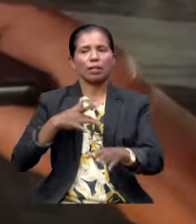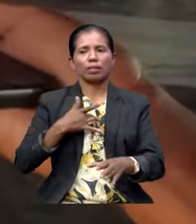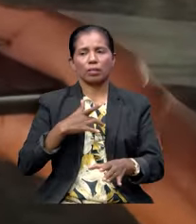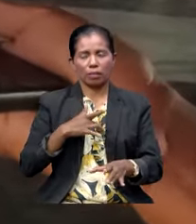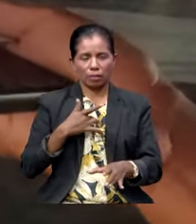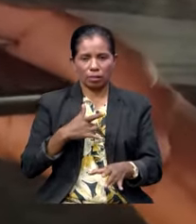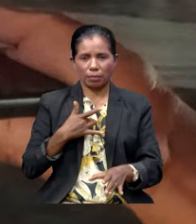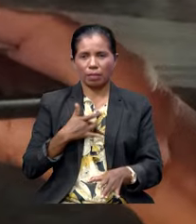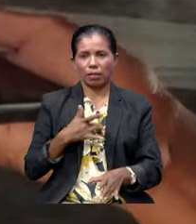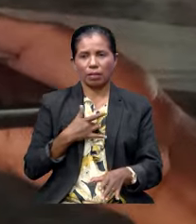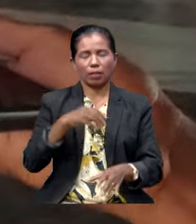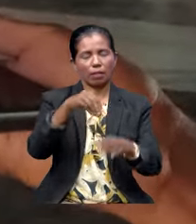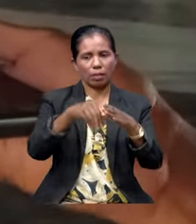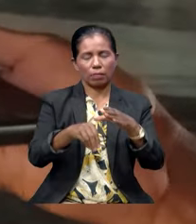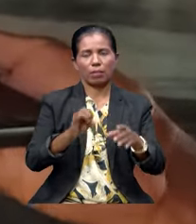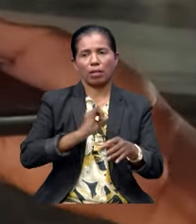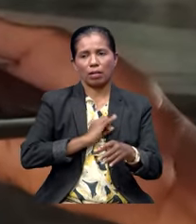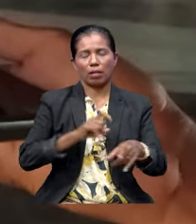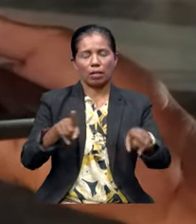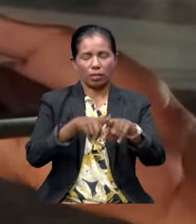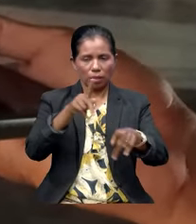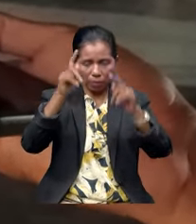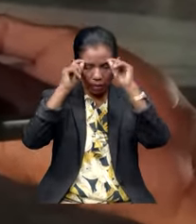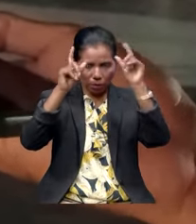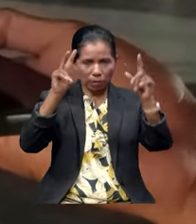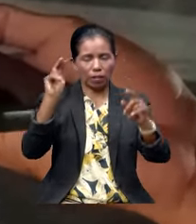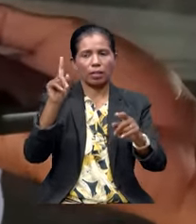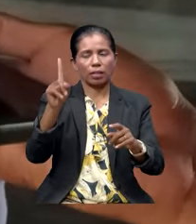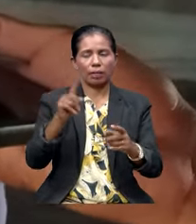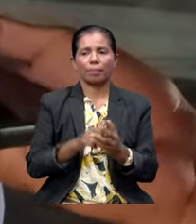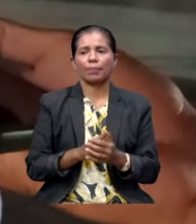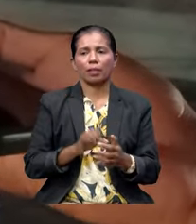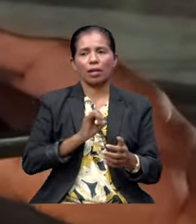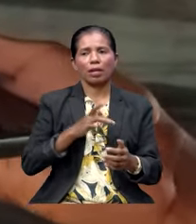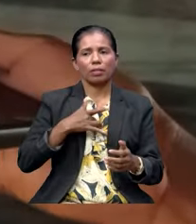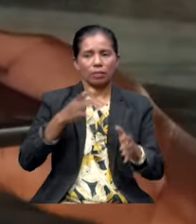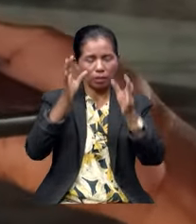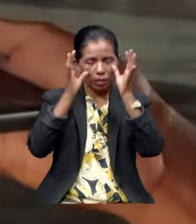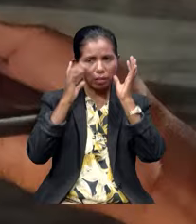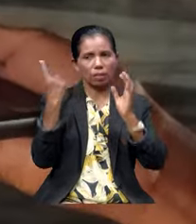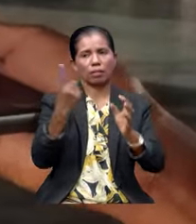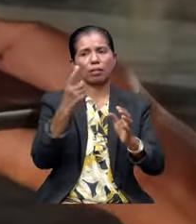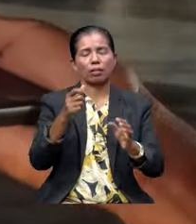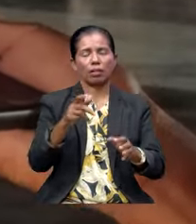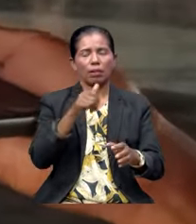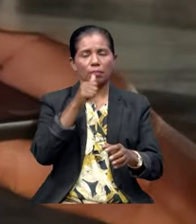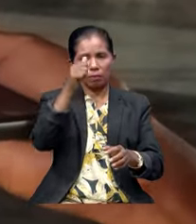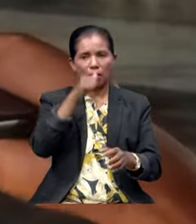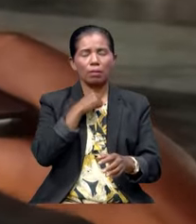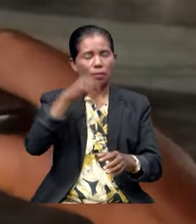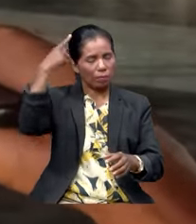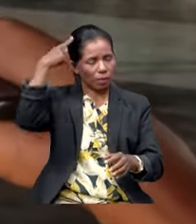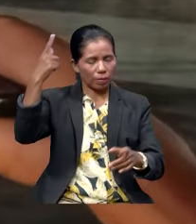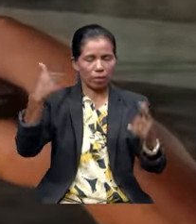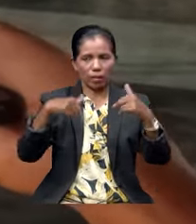kere klien tetebes bahau nudar serani timor wangi dan nebe hau sinti tristeza na fatin ba amo papa ni presensi hane, hau mai fila